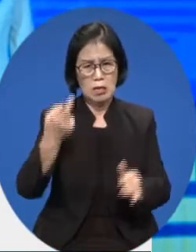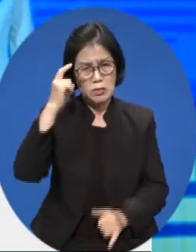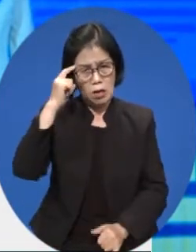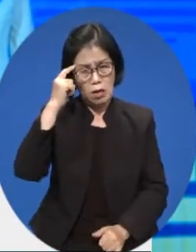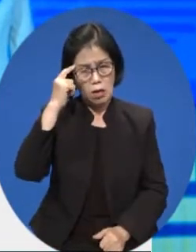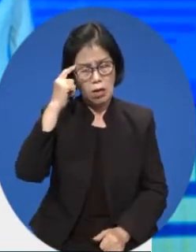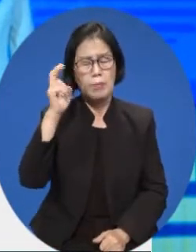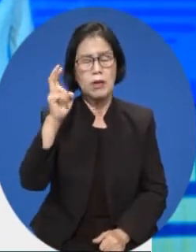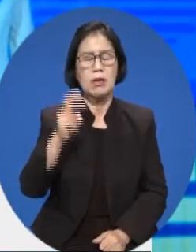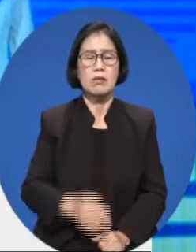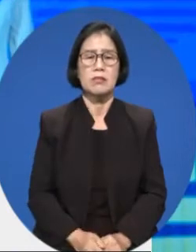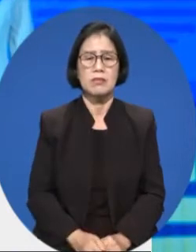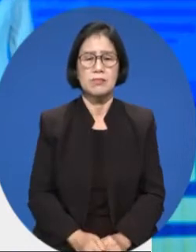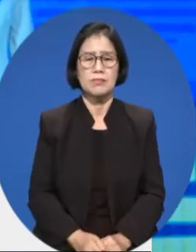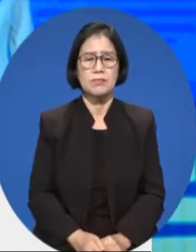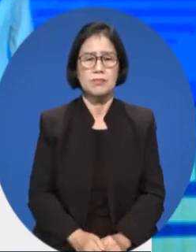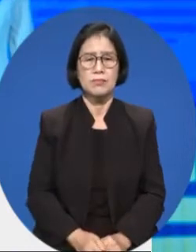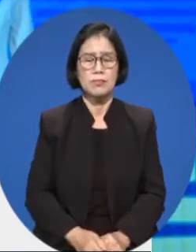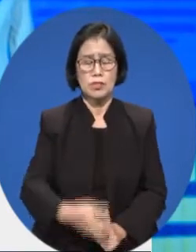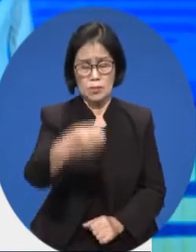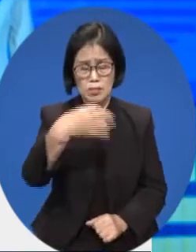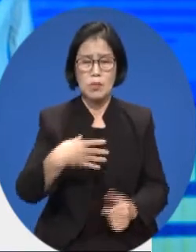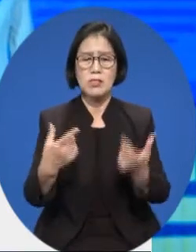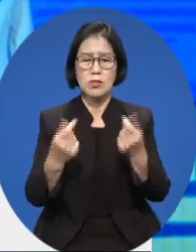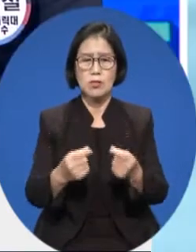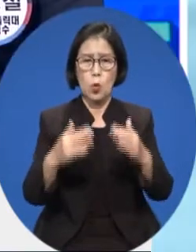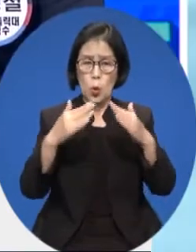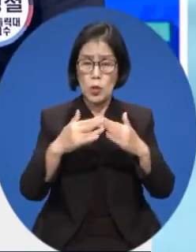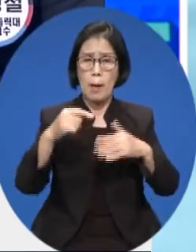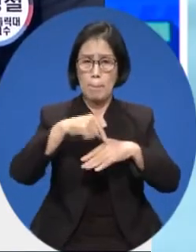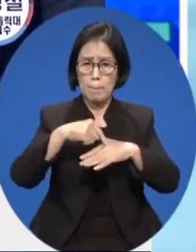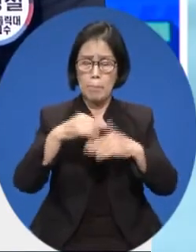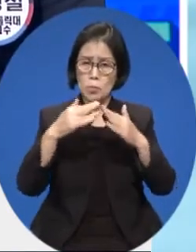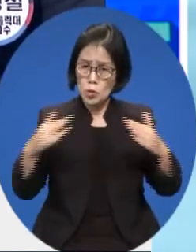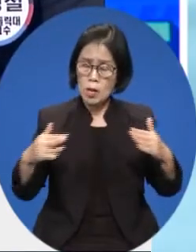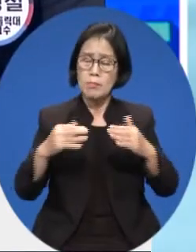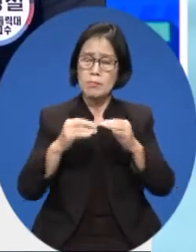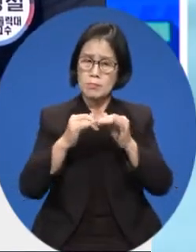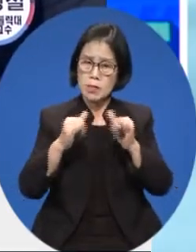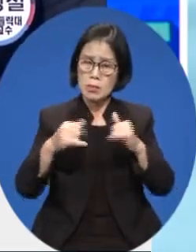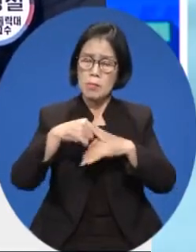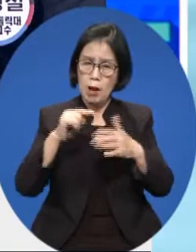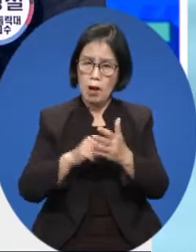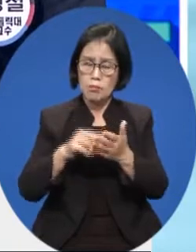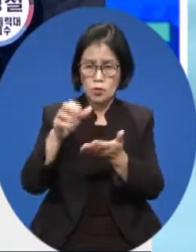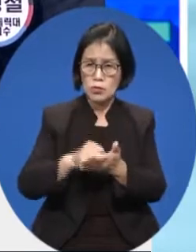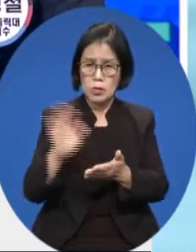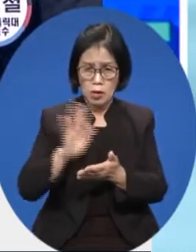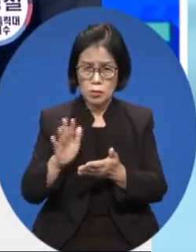없어요 편관이 말씀 잘 해 주셨듯이 호남의 마음을 얻지 않고 4 어떻게 민주당의 대선 후보가